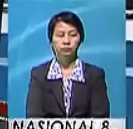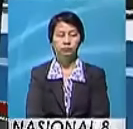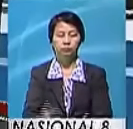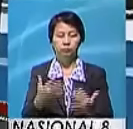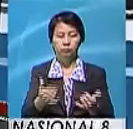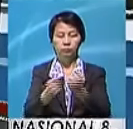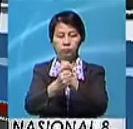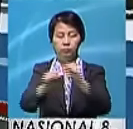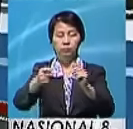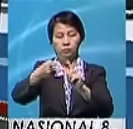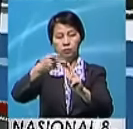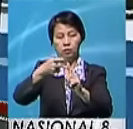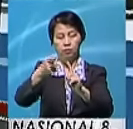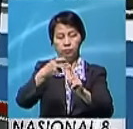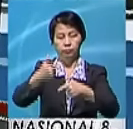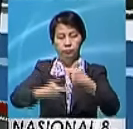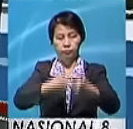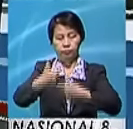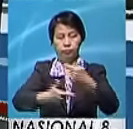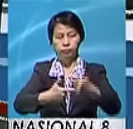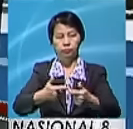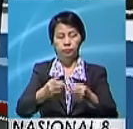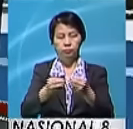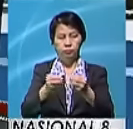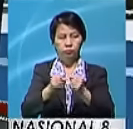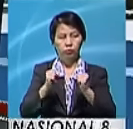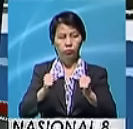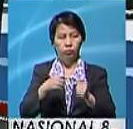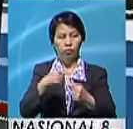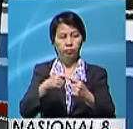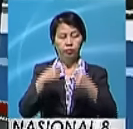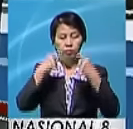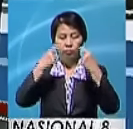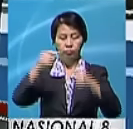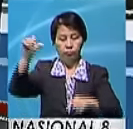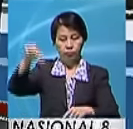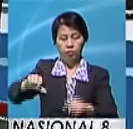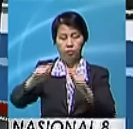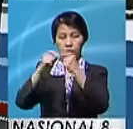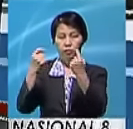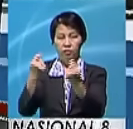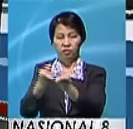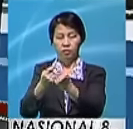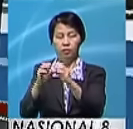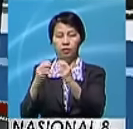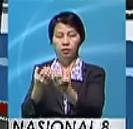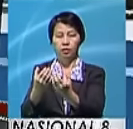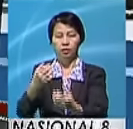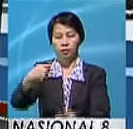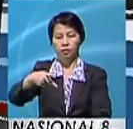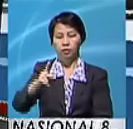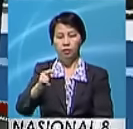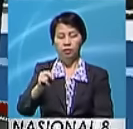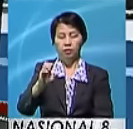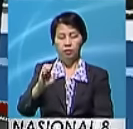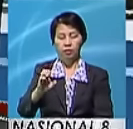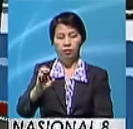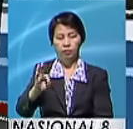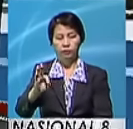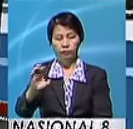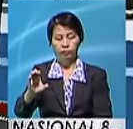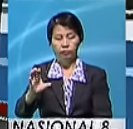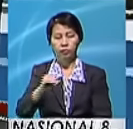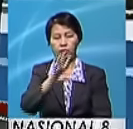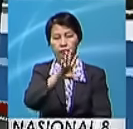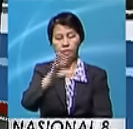Seterusnya, persiapan Pulau Pinang menjelang saingan Liga Super semakin mantap apabila berjaya menewaskan pasukan berstatus kelab PKNS FC 5-3